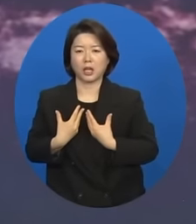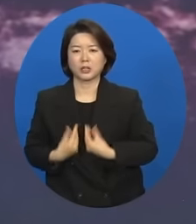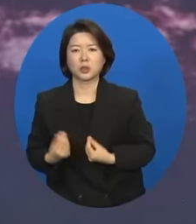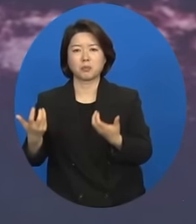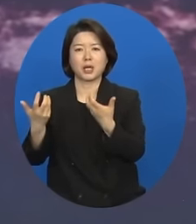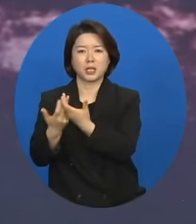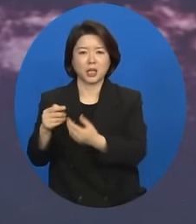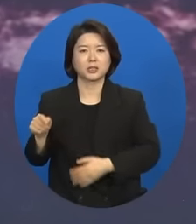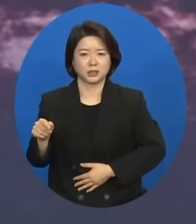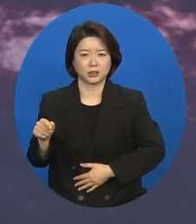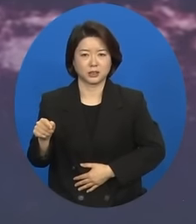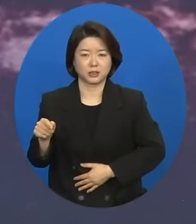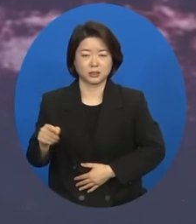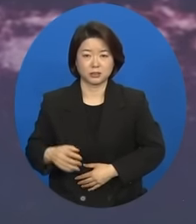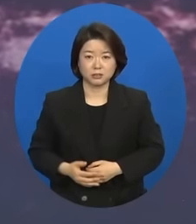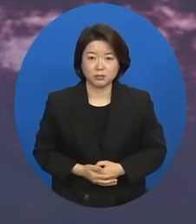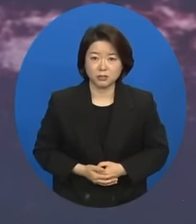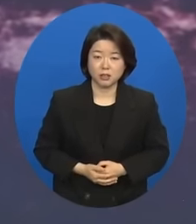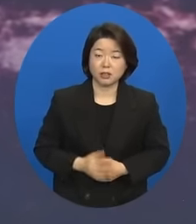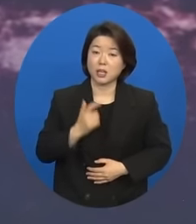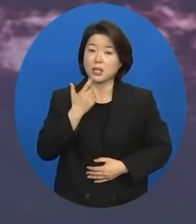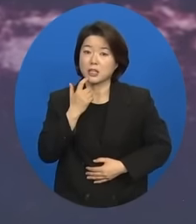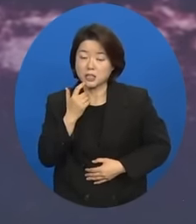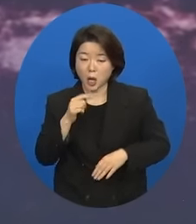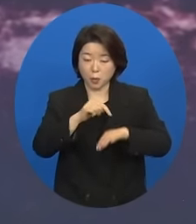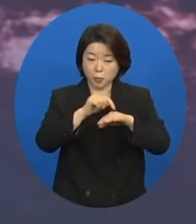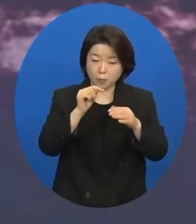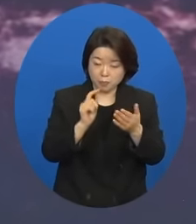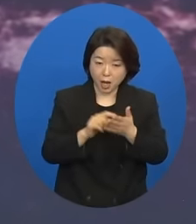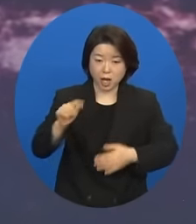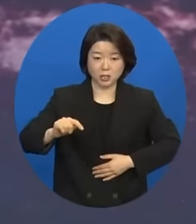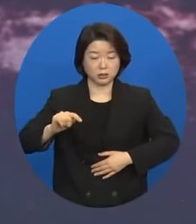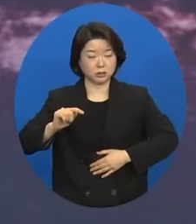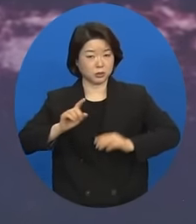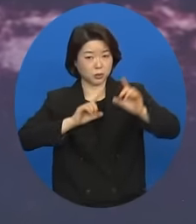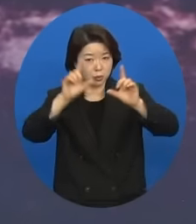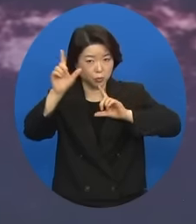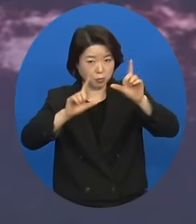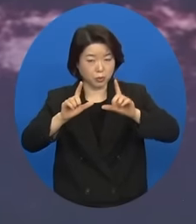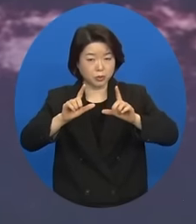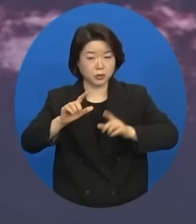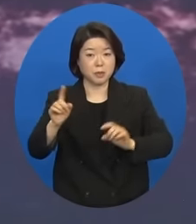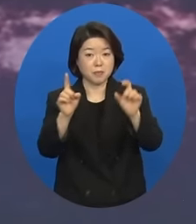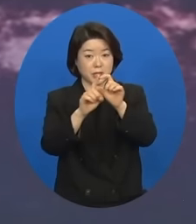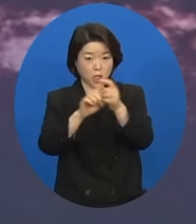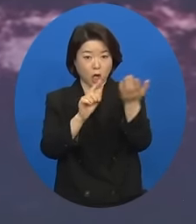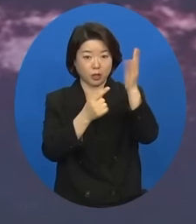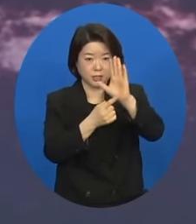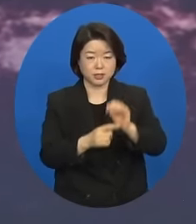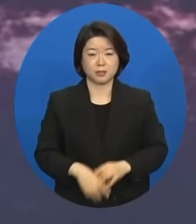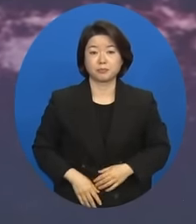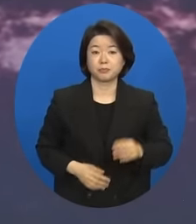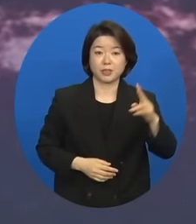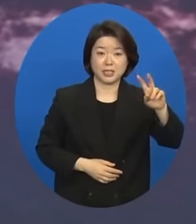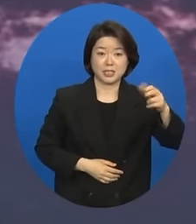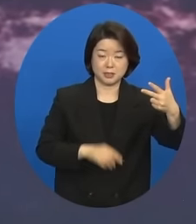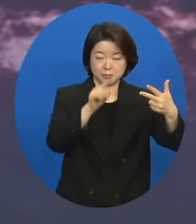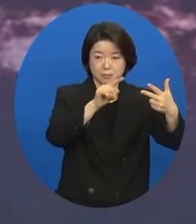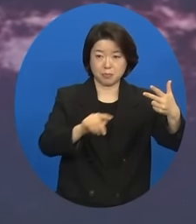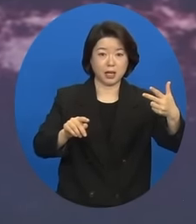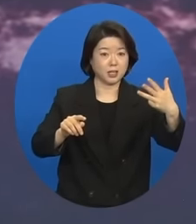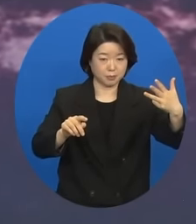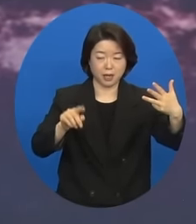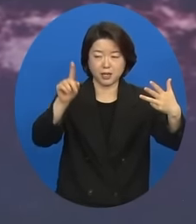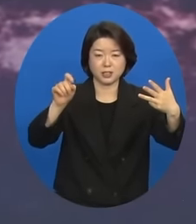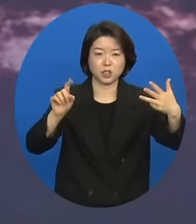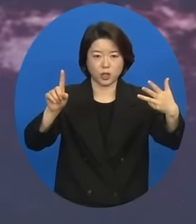것 그 지금 야곱의 심정과 상황을 보여주는 단어가 나오는데 11절에 두 단어입니다 해가